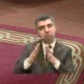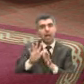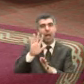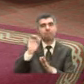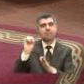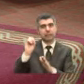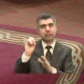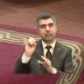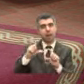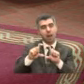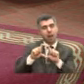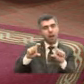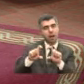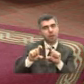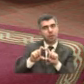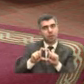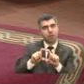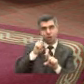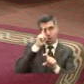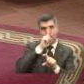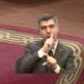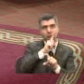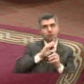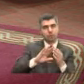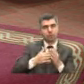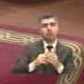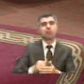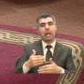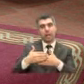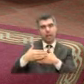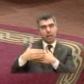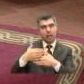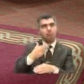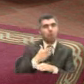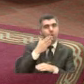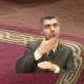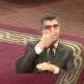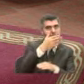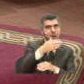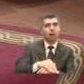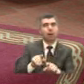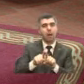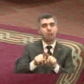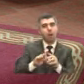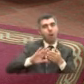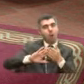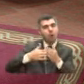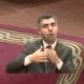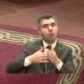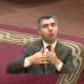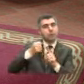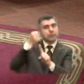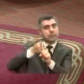بطاقة، وأعتقد أن الأمور سنسهر عليه مستقبلا لاستكمال هذا الورش، لأنه